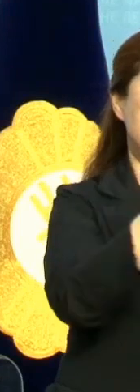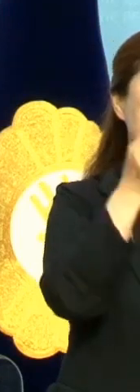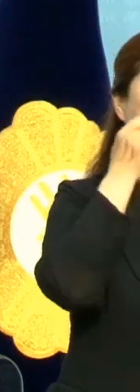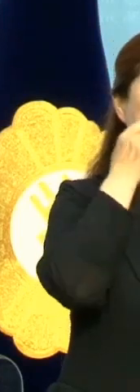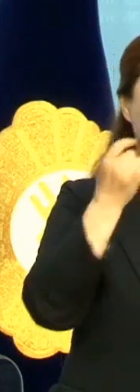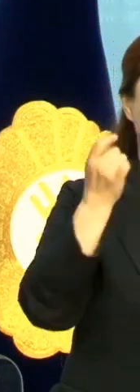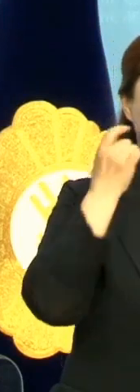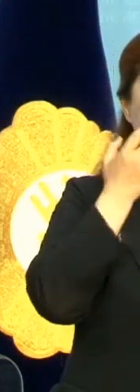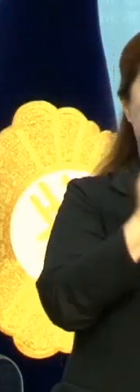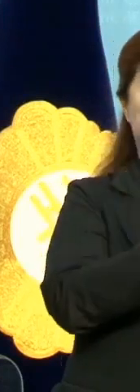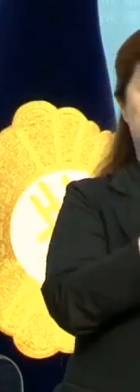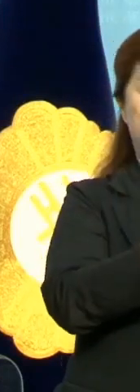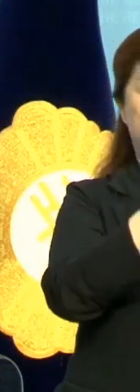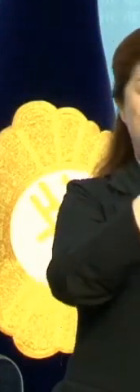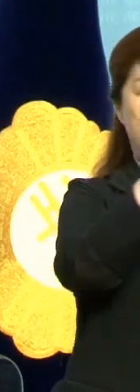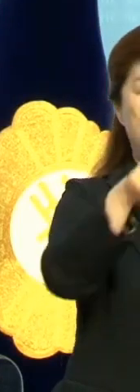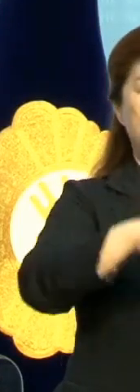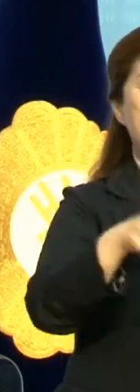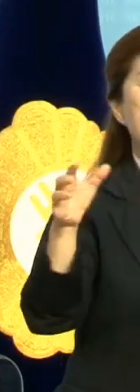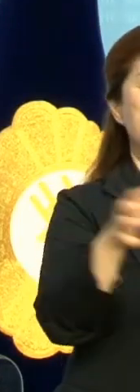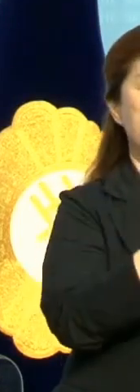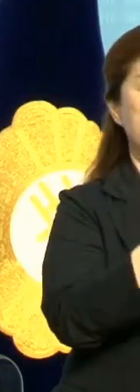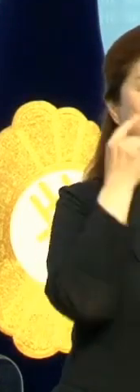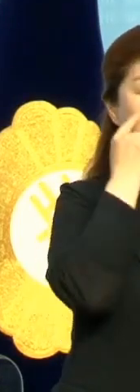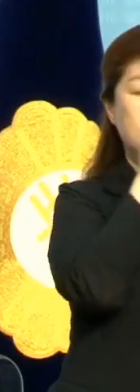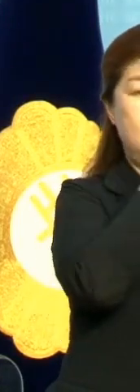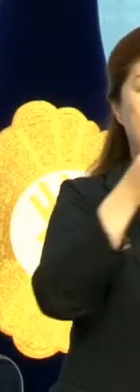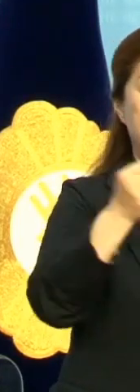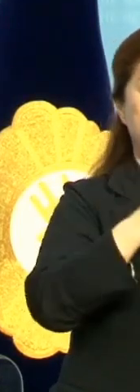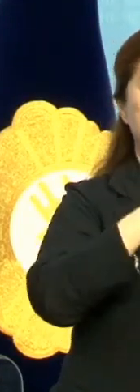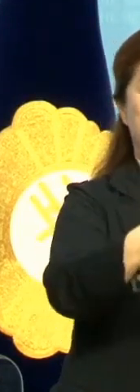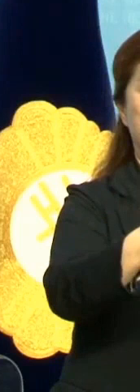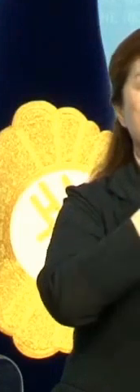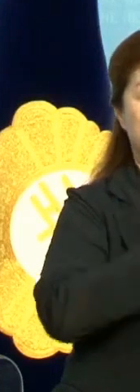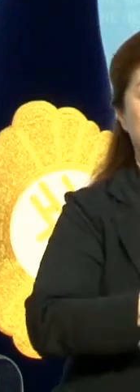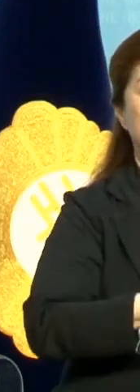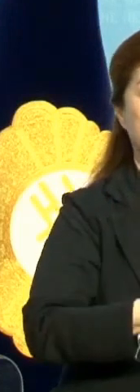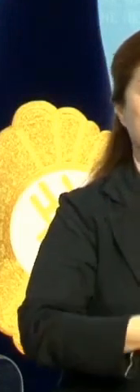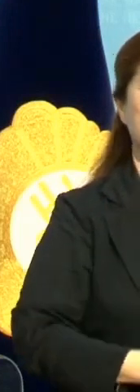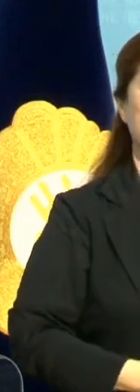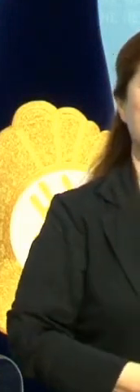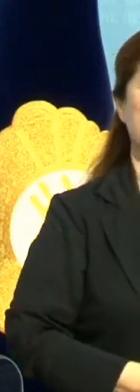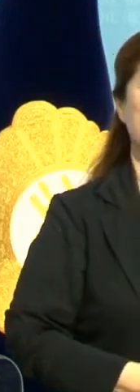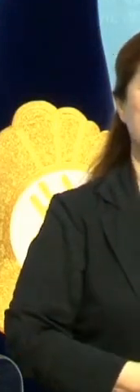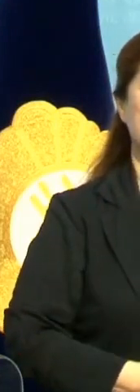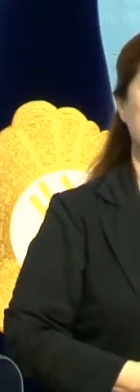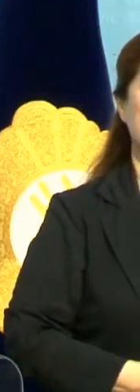자료를 합병 창선 근거로 사용했다는 점이 밝혀진 겁니다.